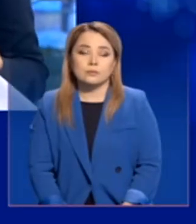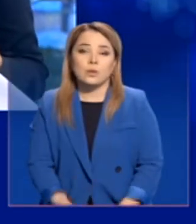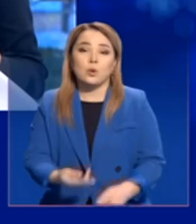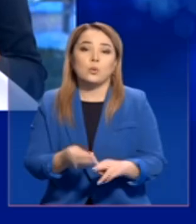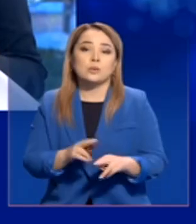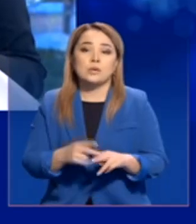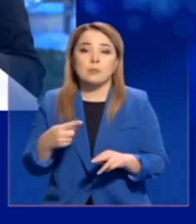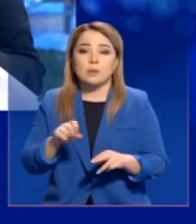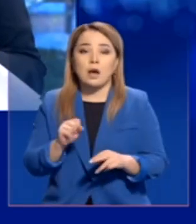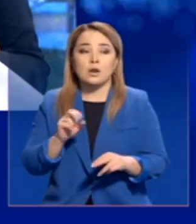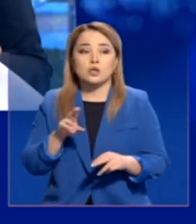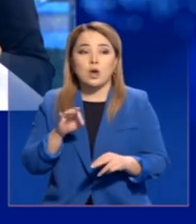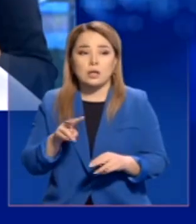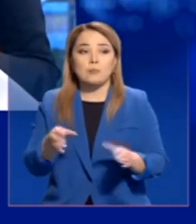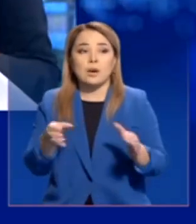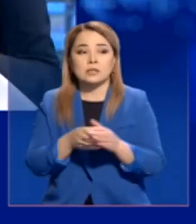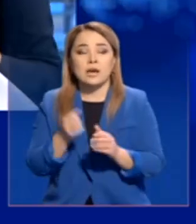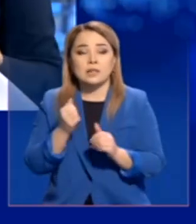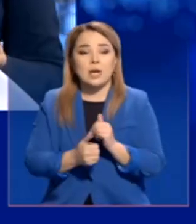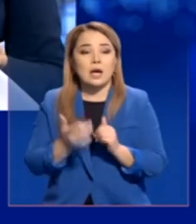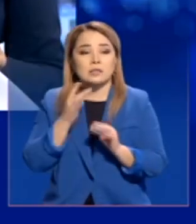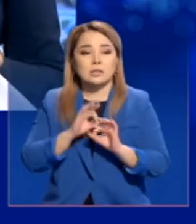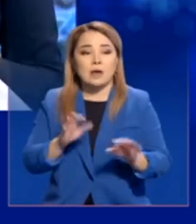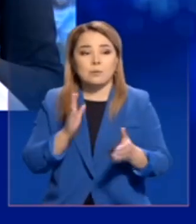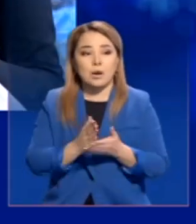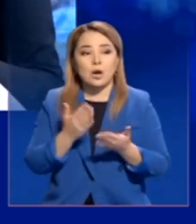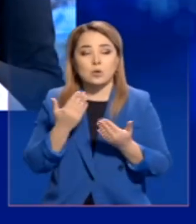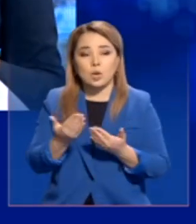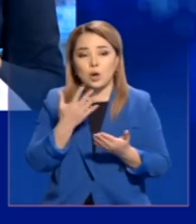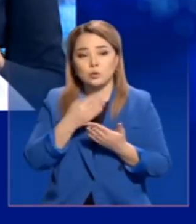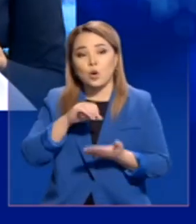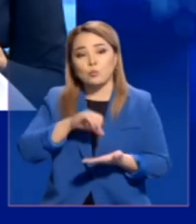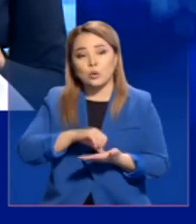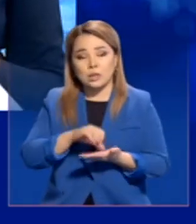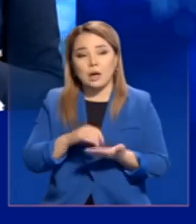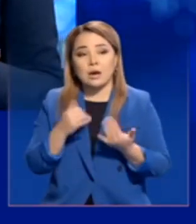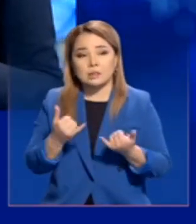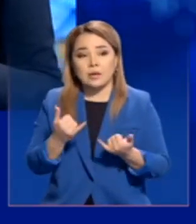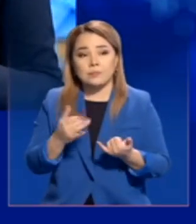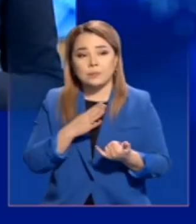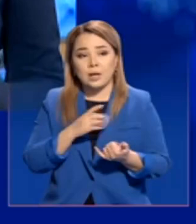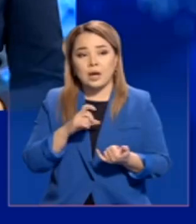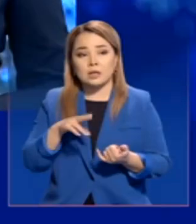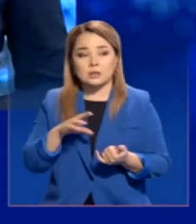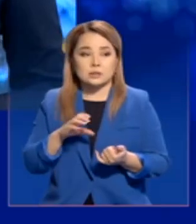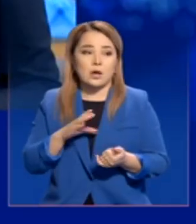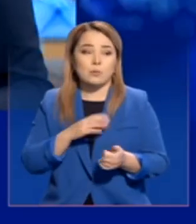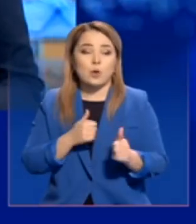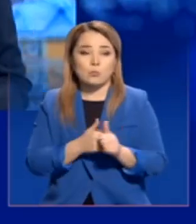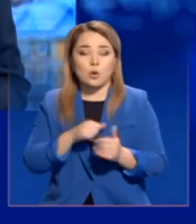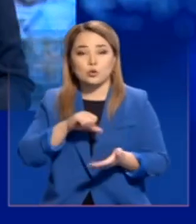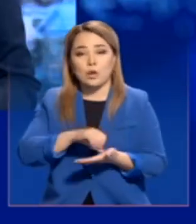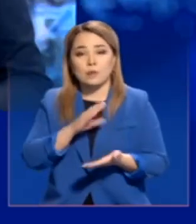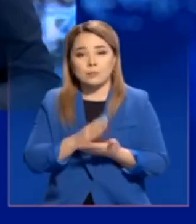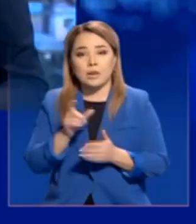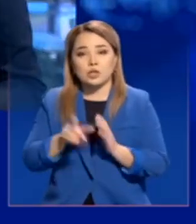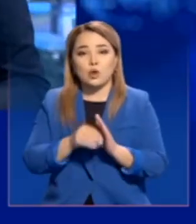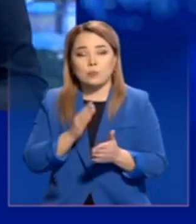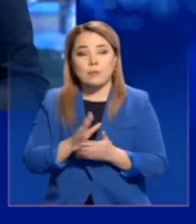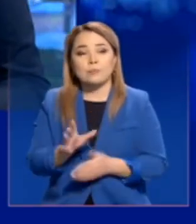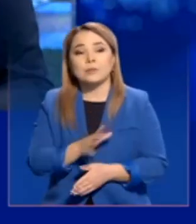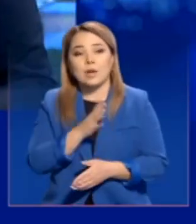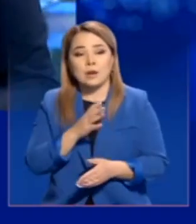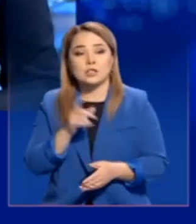Осы аптада Ақжол партиясы жиі аталды. Дәлірек айтсақ, оның мүшесі қазір енді экс-мүшесі әрі экс-депутат Азамат